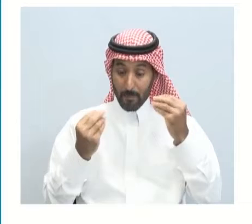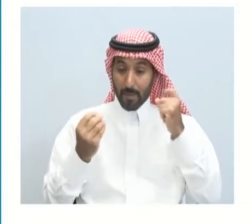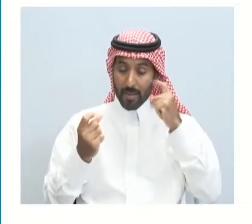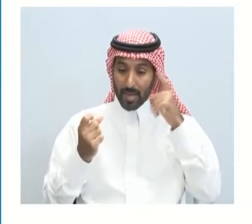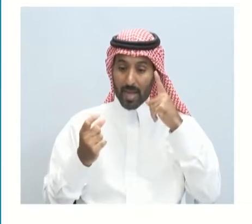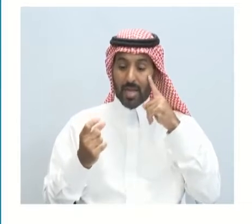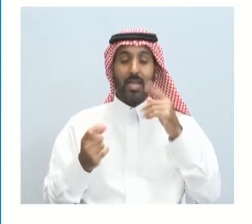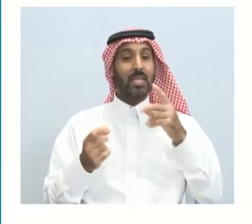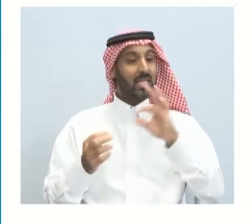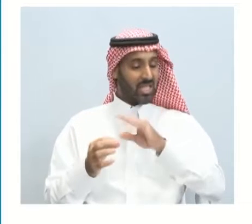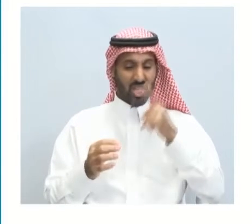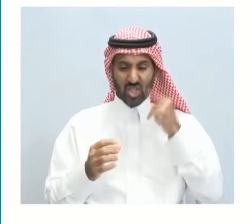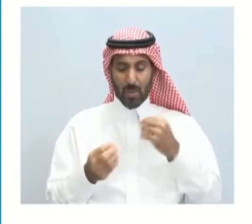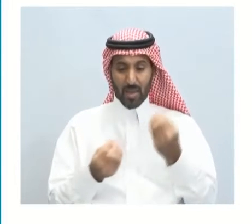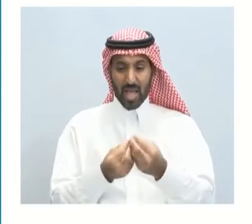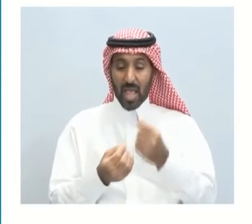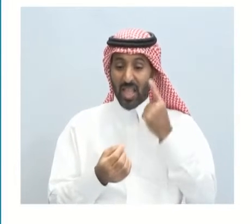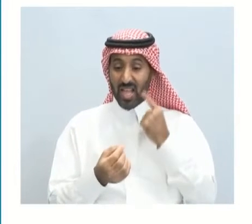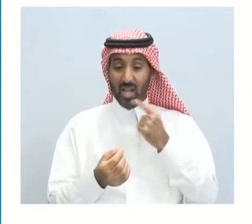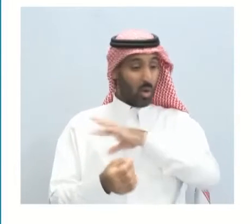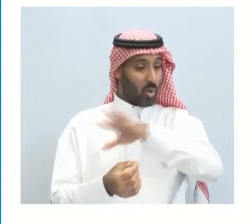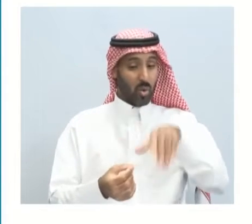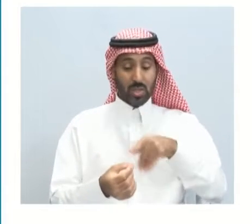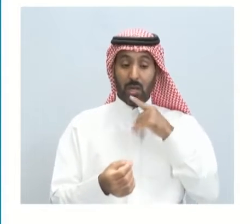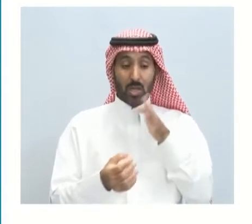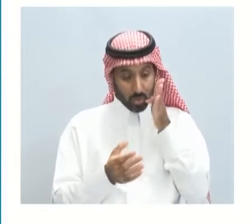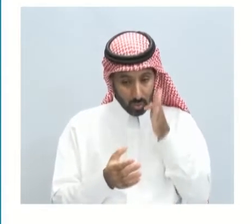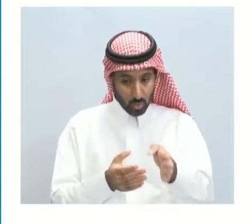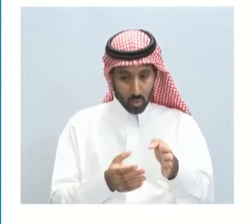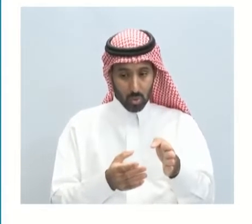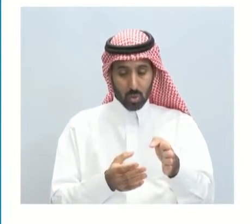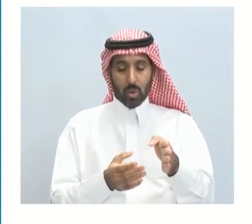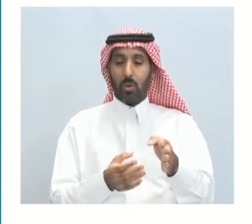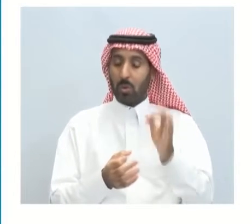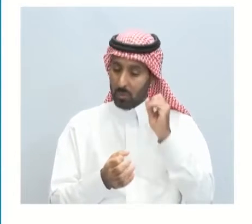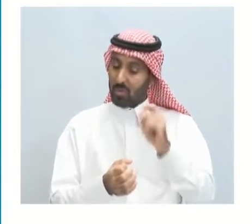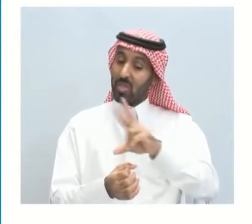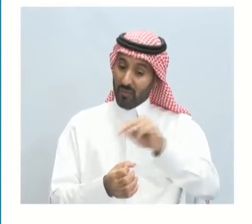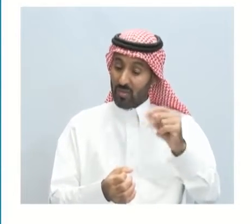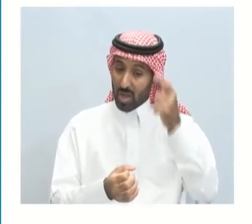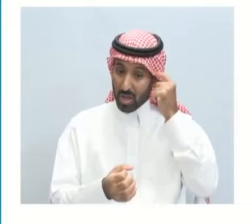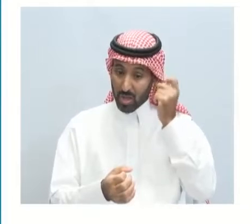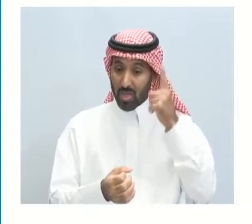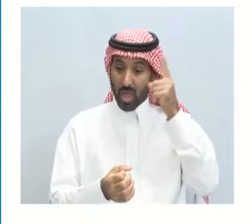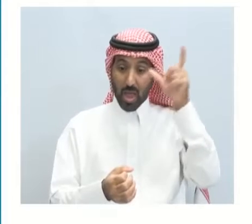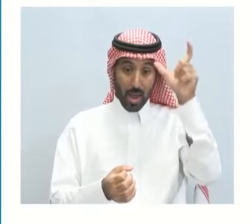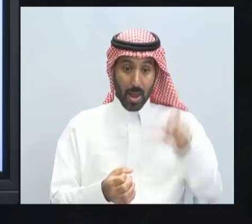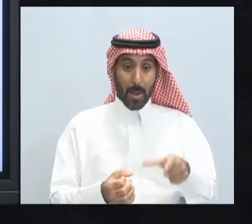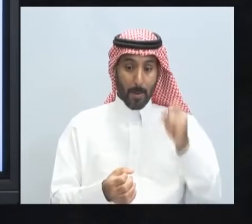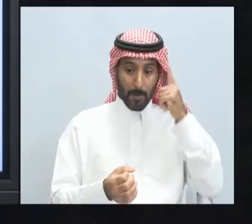جزء من حياه كل فرد وانكم الان تسلك سلوك العلماء اذا